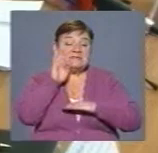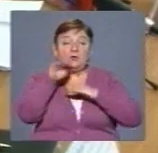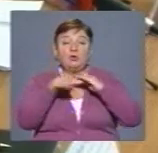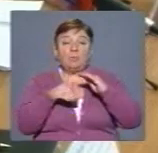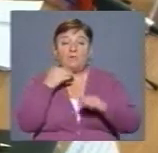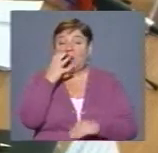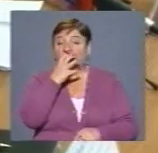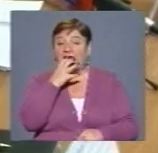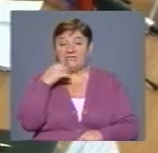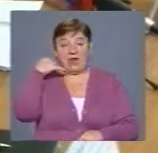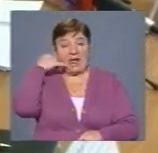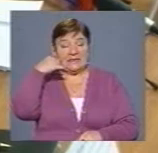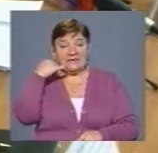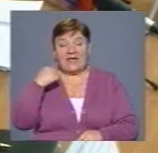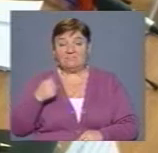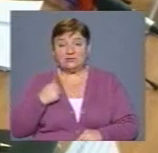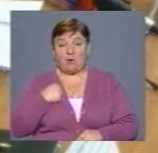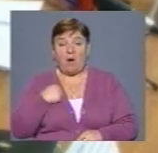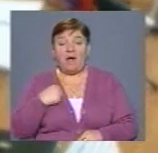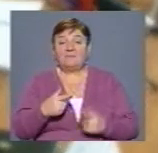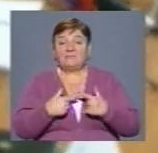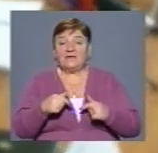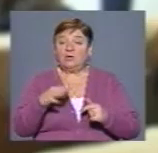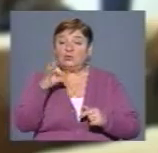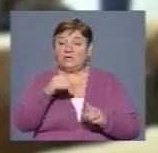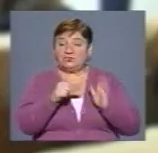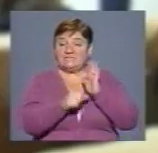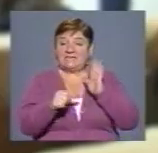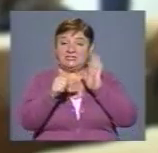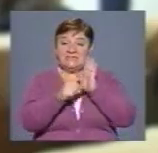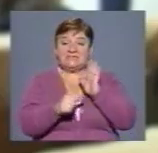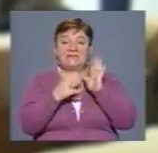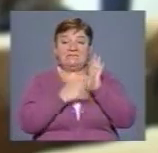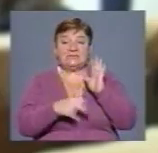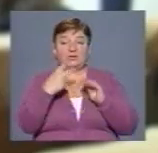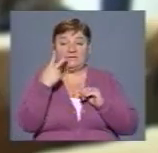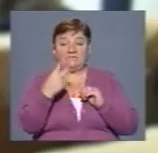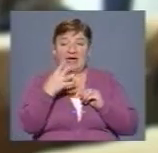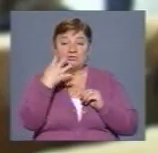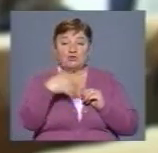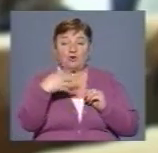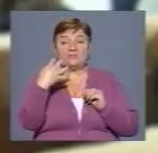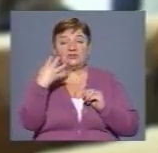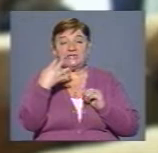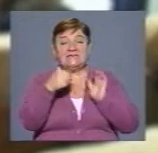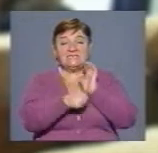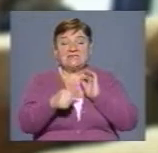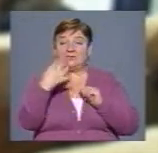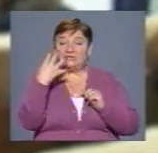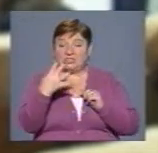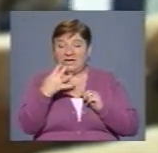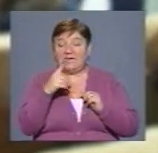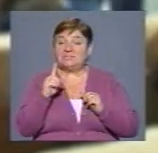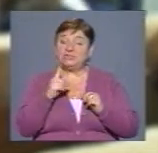лінія Закарпатського військомату. За номером 066 902 40 64 зможуть підтвердити чи